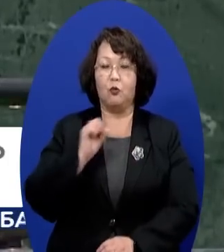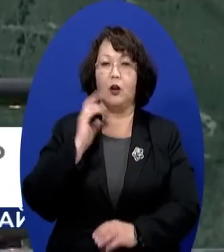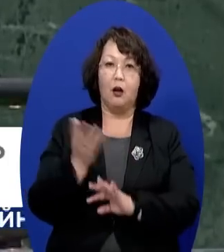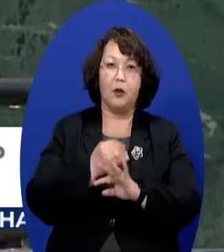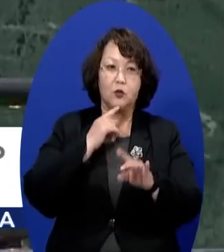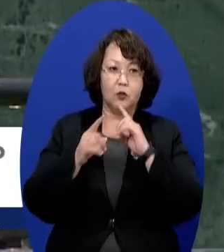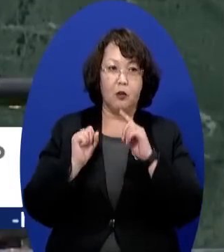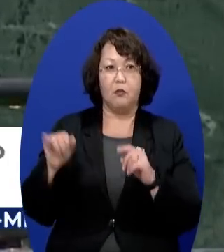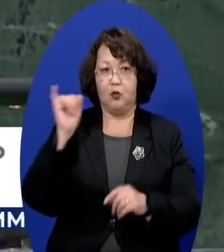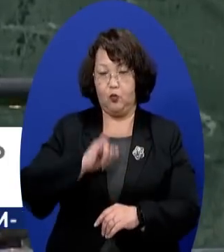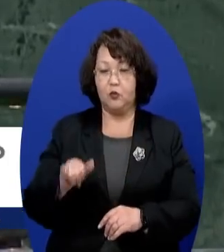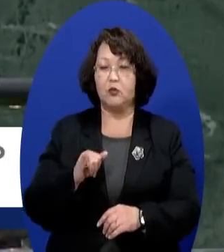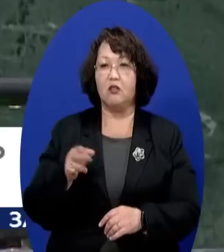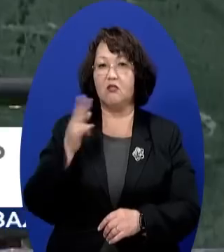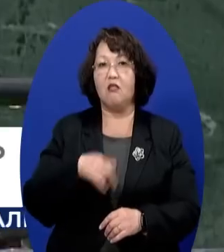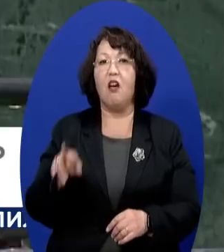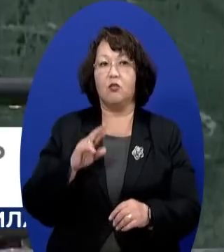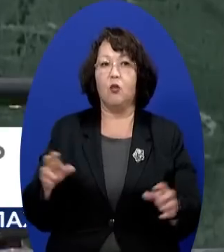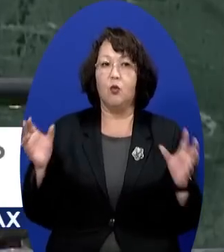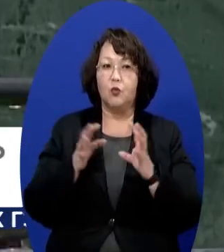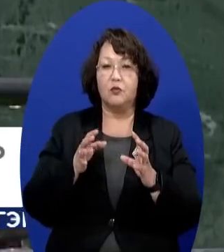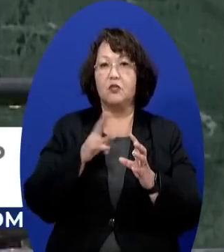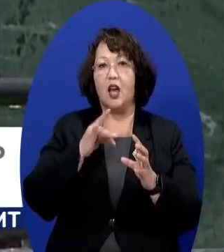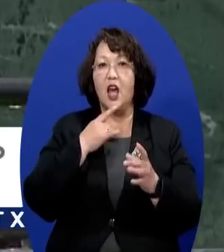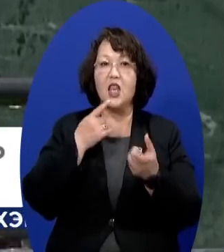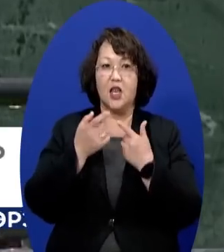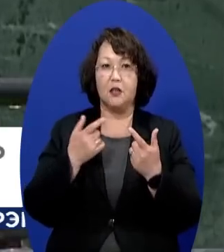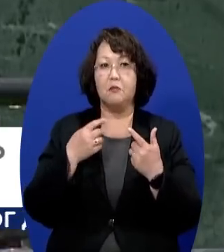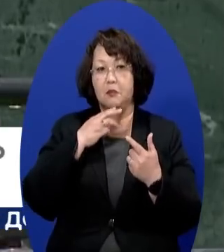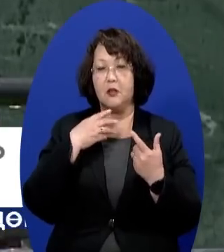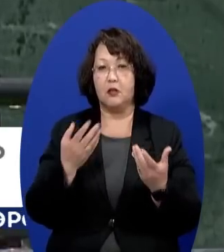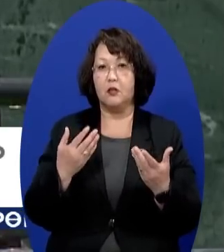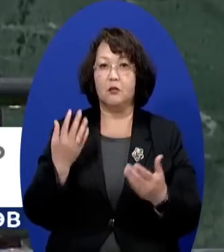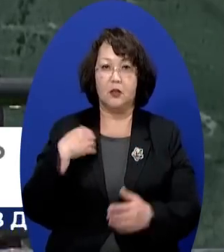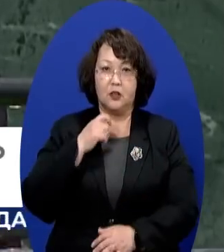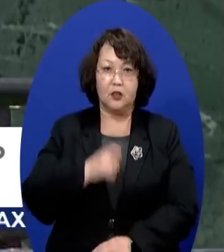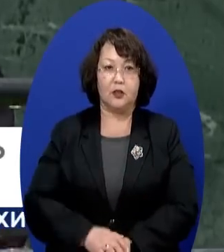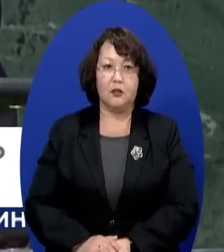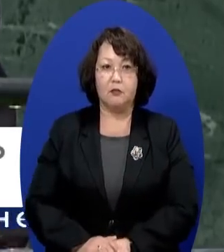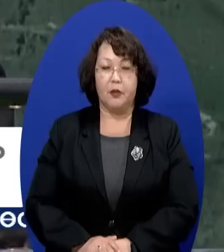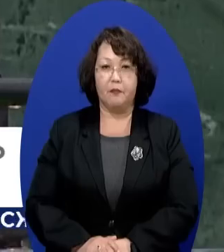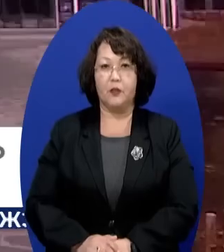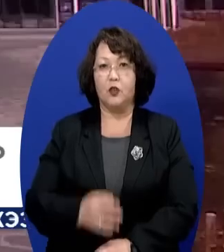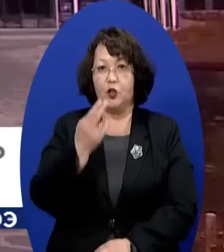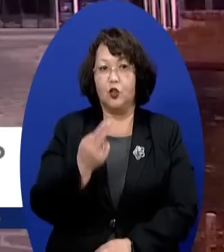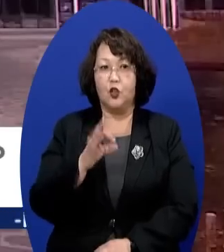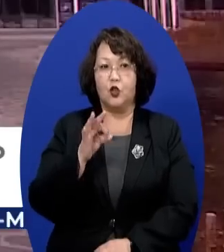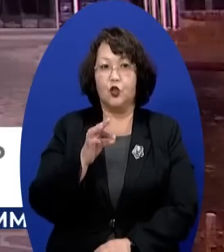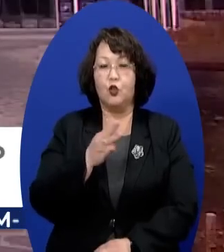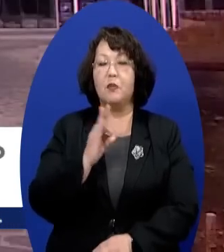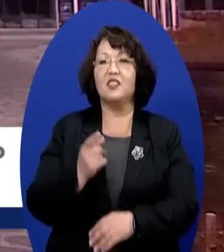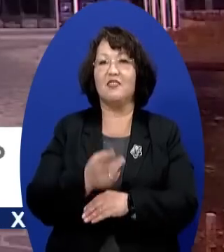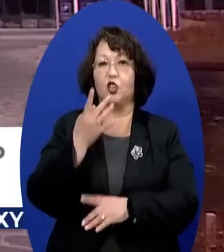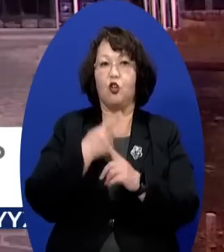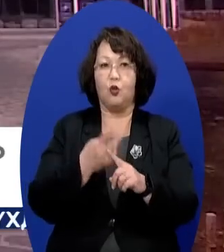болон Америк нэгдсэн улстай хийсэн дээд хэмжээний уулзалтууд дээрээ удаадаараа мэдгдэж байсан гэж Лавров ярьжээ. Цөмийн зэвсгийг хориглох тухай нэгдсэн